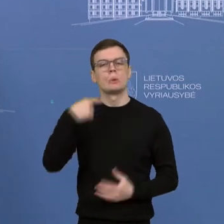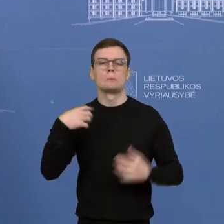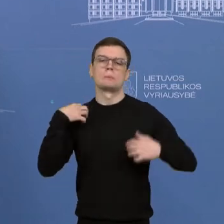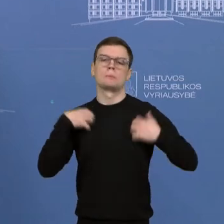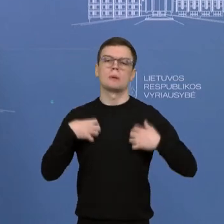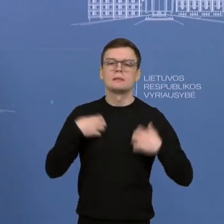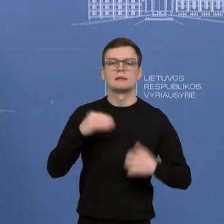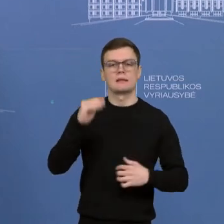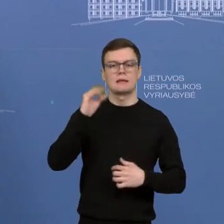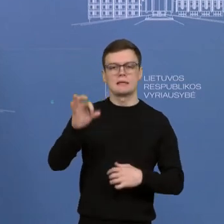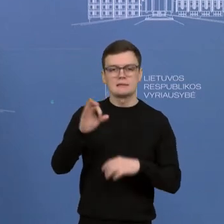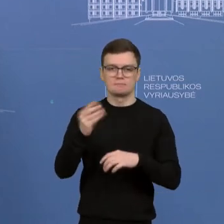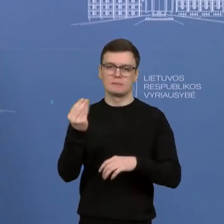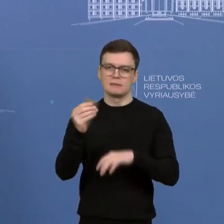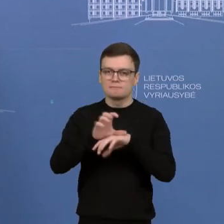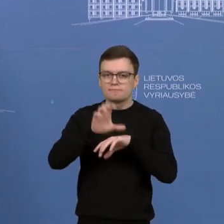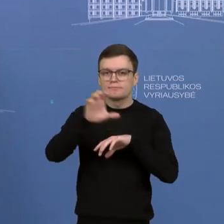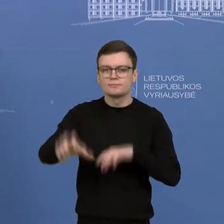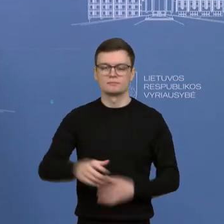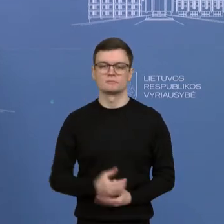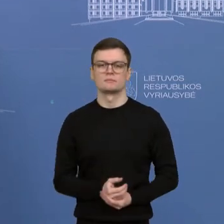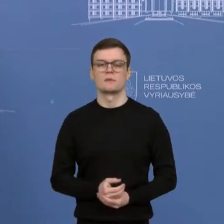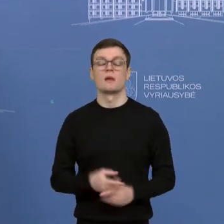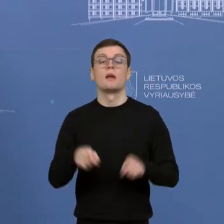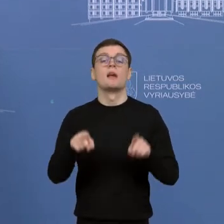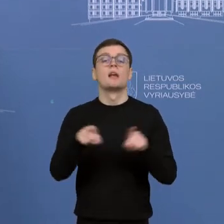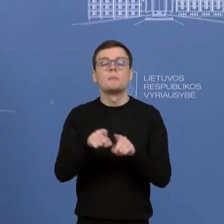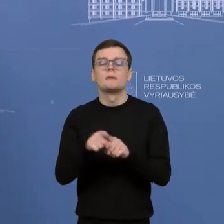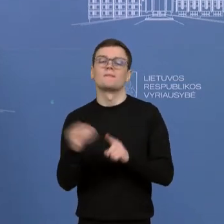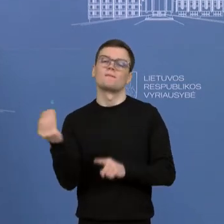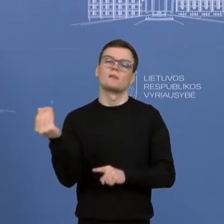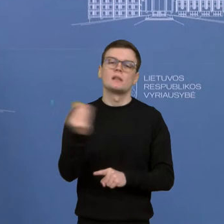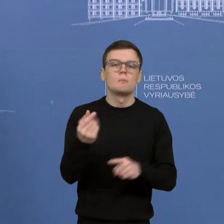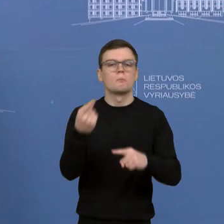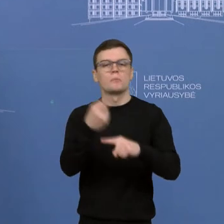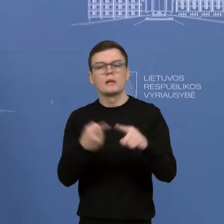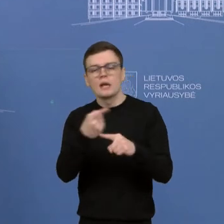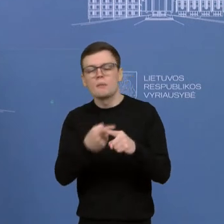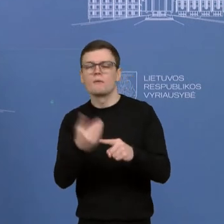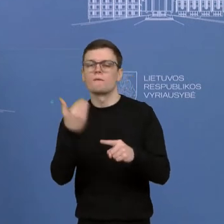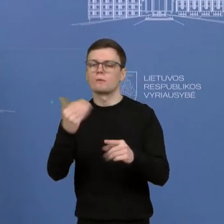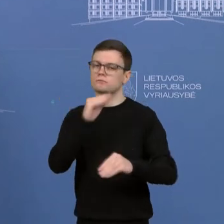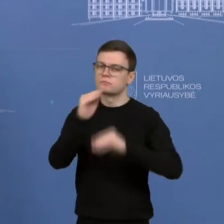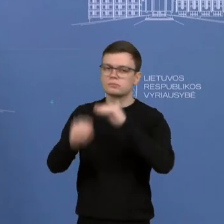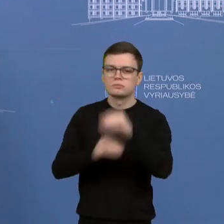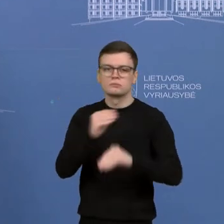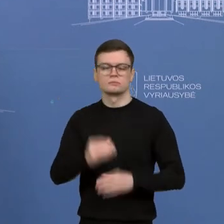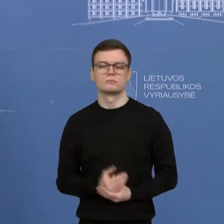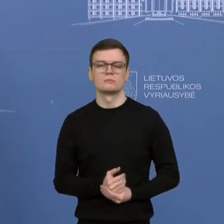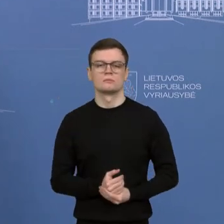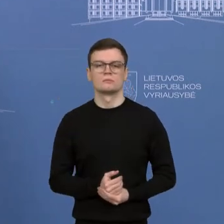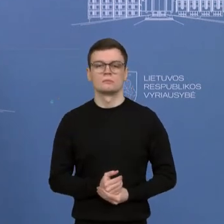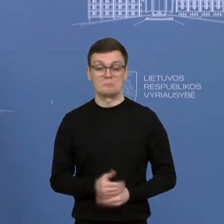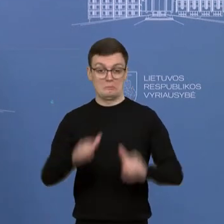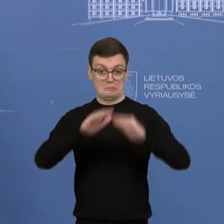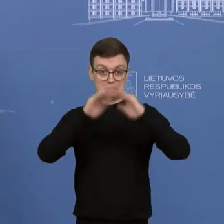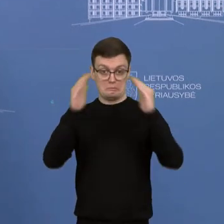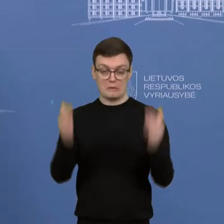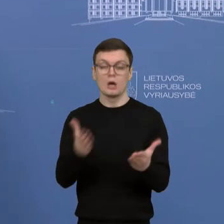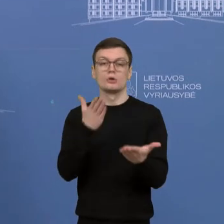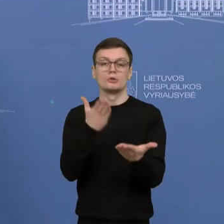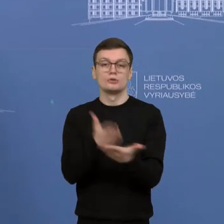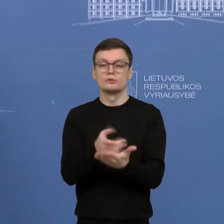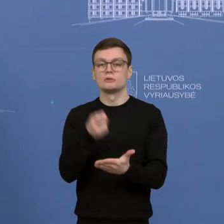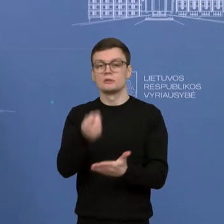ES investicijas, suformuojant papildomas finansinės priemonės, yra suformuotas paketas skirtas